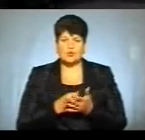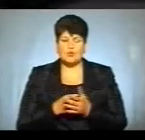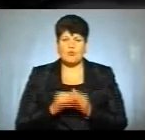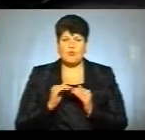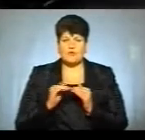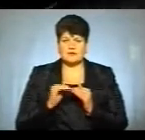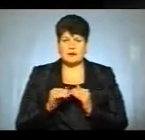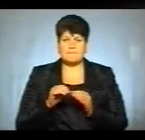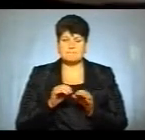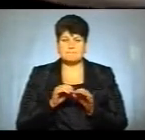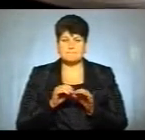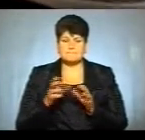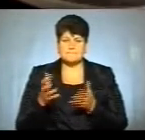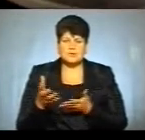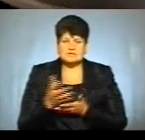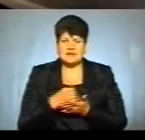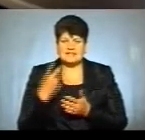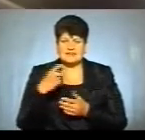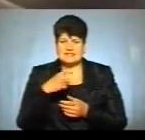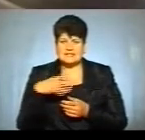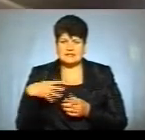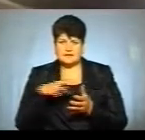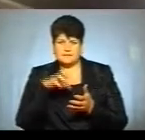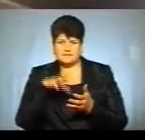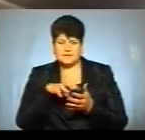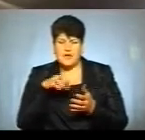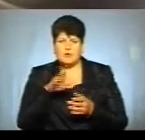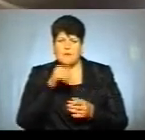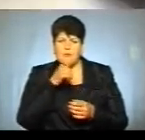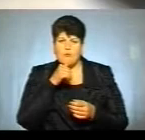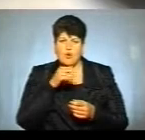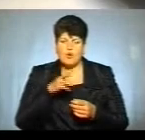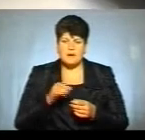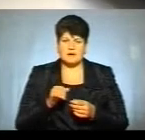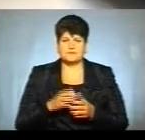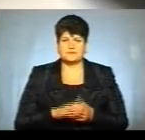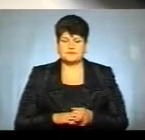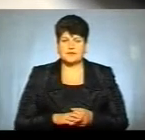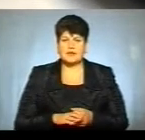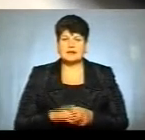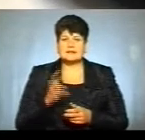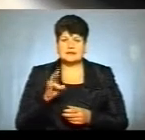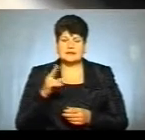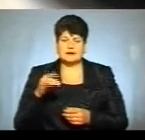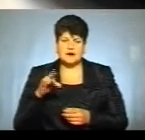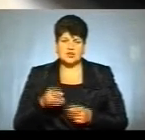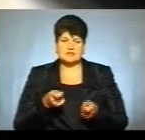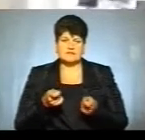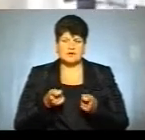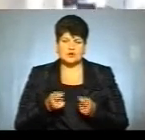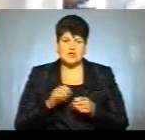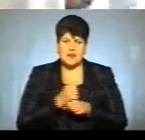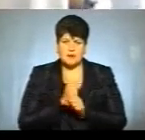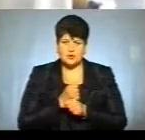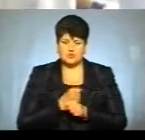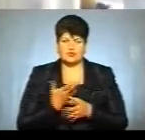буде 20 хвилин повітря це збирати та робити після цього усередину пробу оксиду вуглецю. Наталія Драч завідує лабораторію Харківського